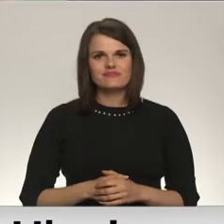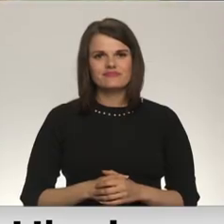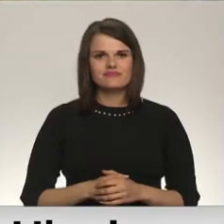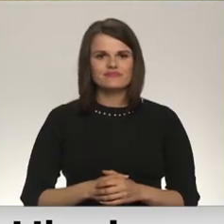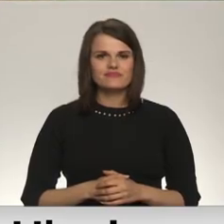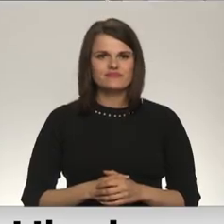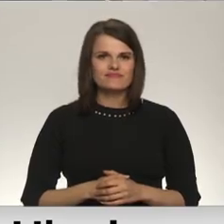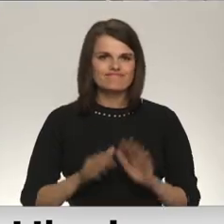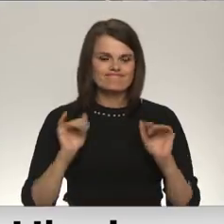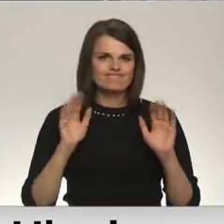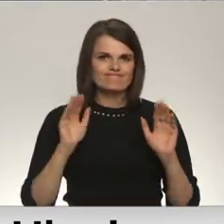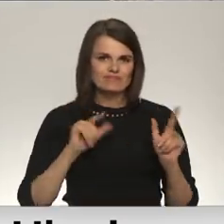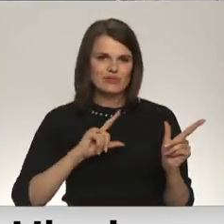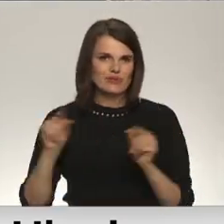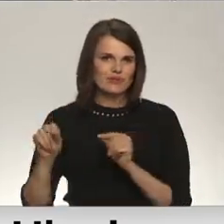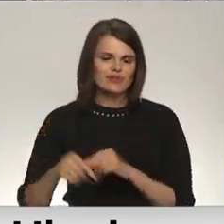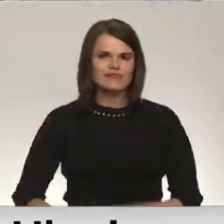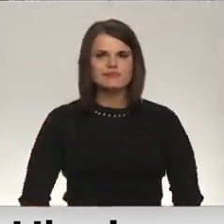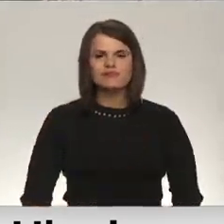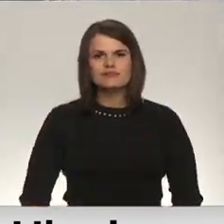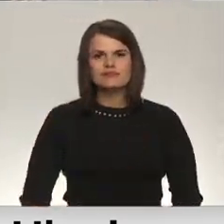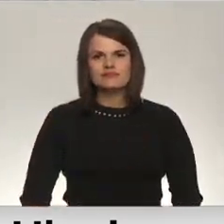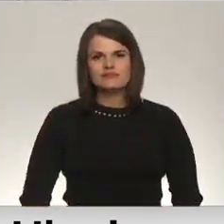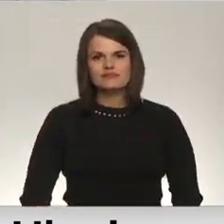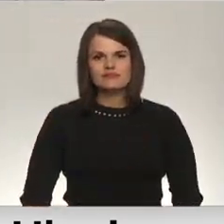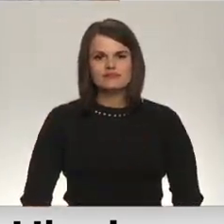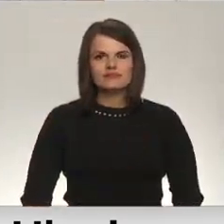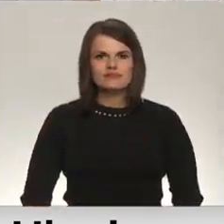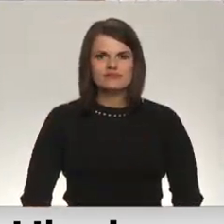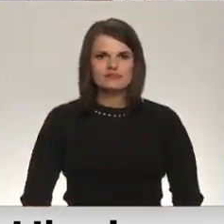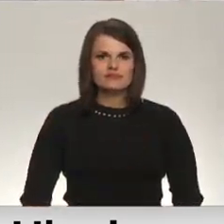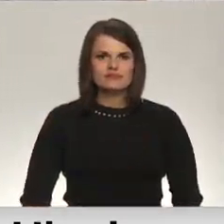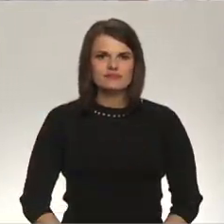Sveiki! Ieva Benefelda, Lans Pēršavits, Skrundas televīzija.